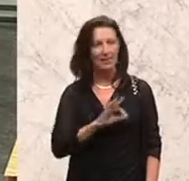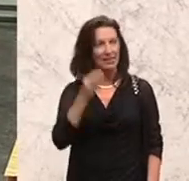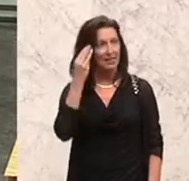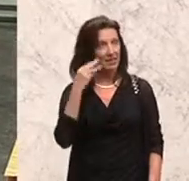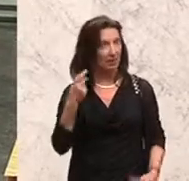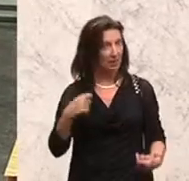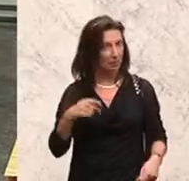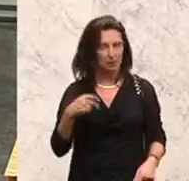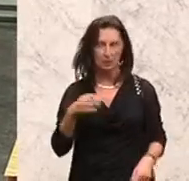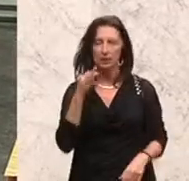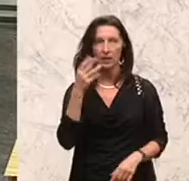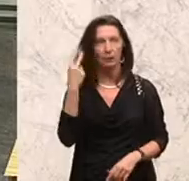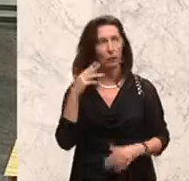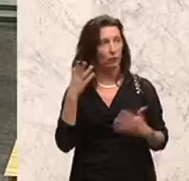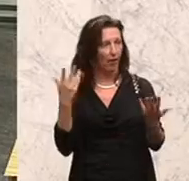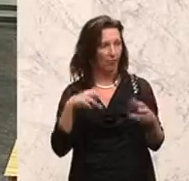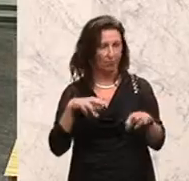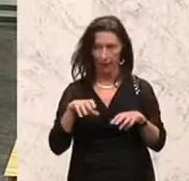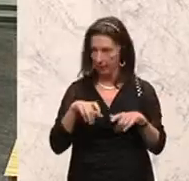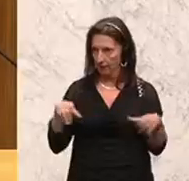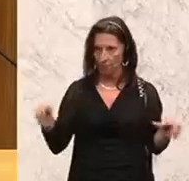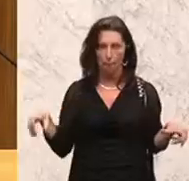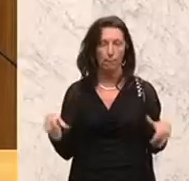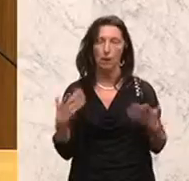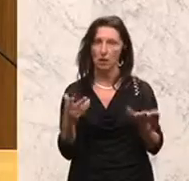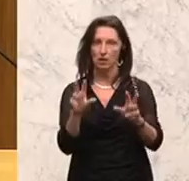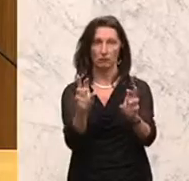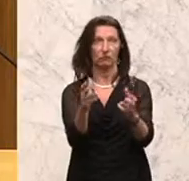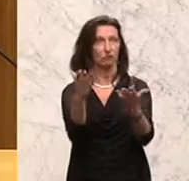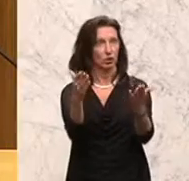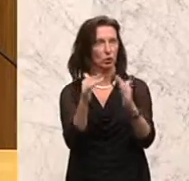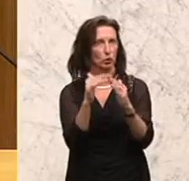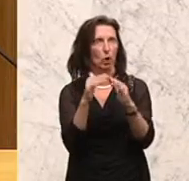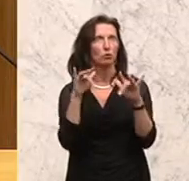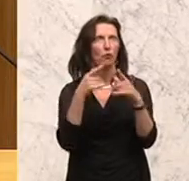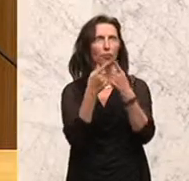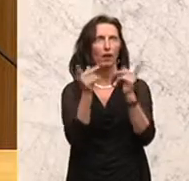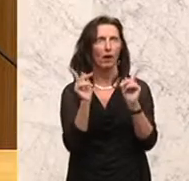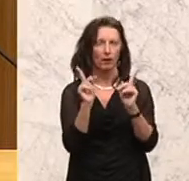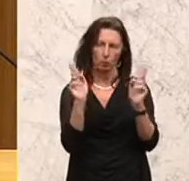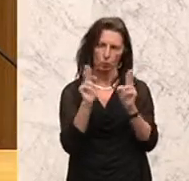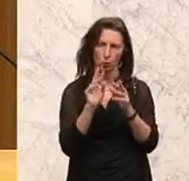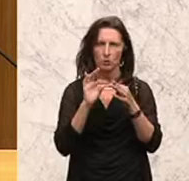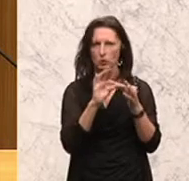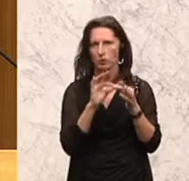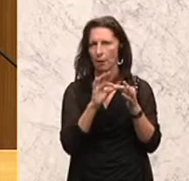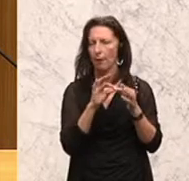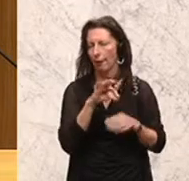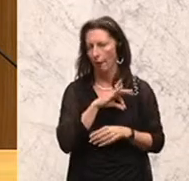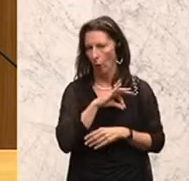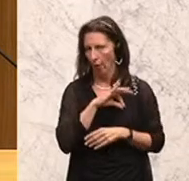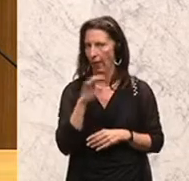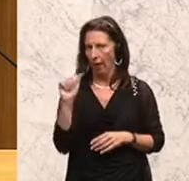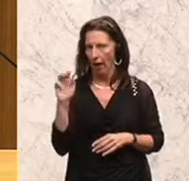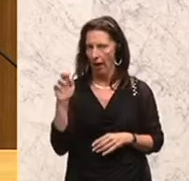Herren auf der Regierungsbank, hier im Saal und an den Bildschirmen. Eine kurze Bemerkung zum Herrn Kollegen Amon. Sie